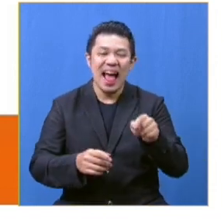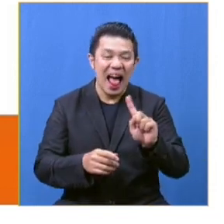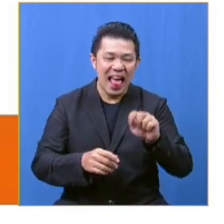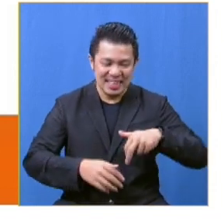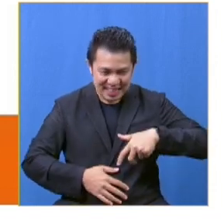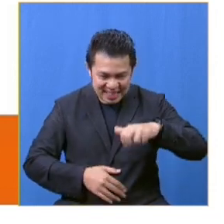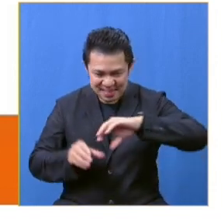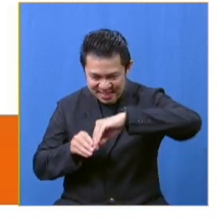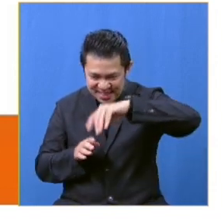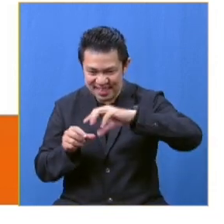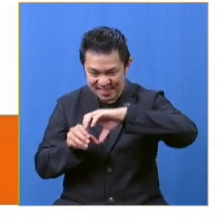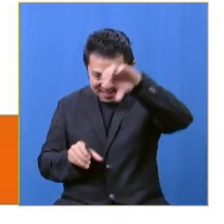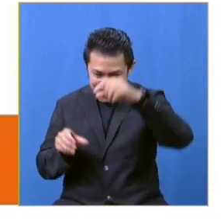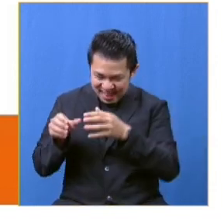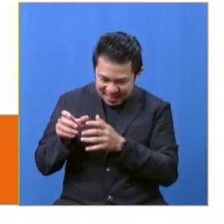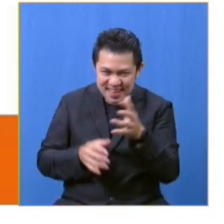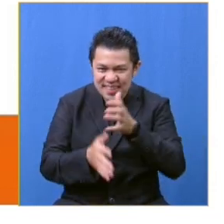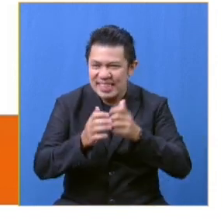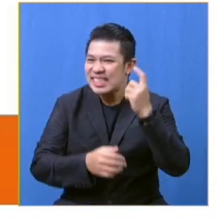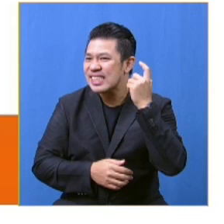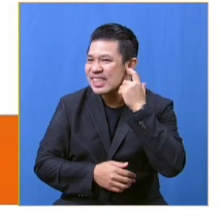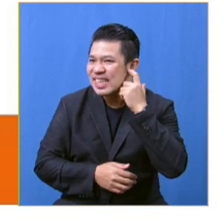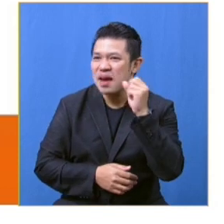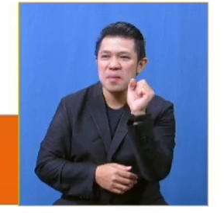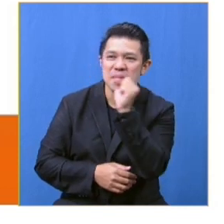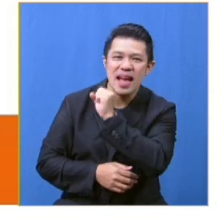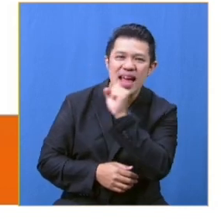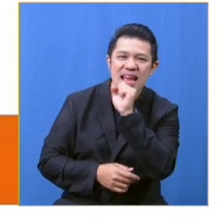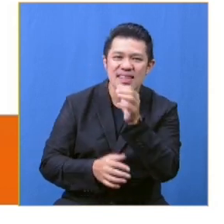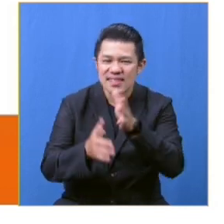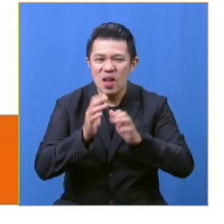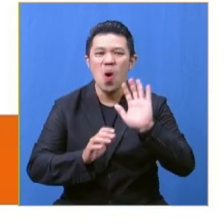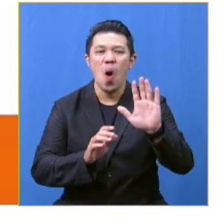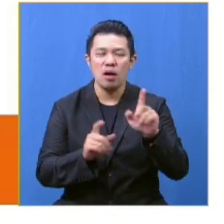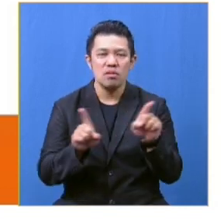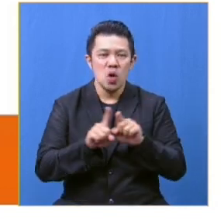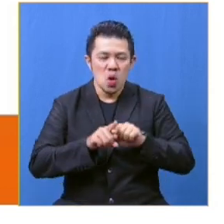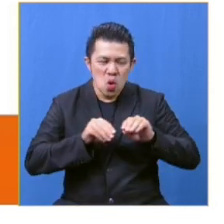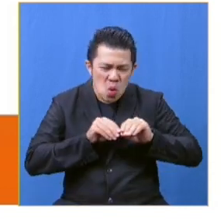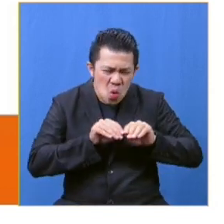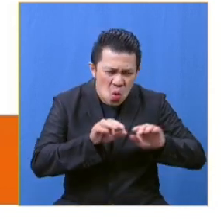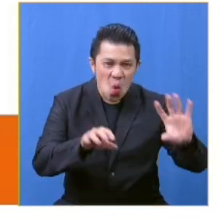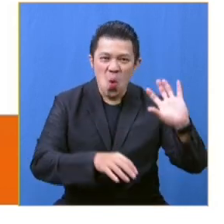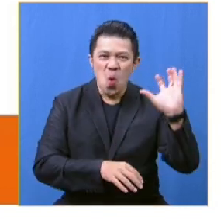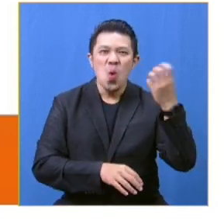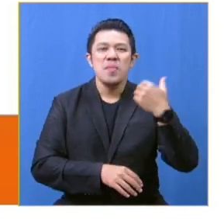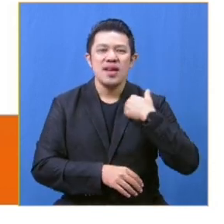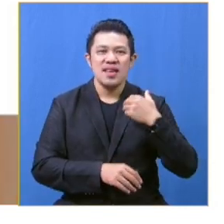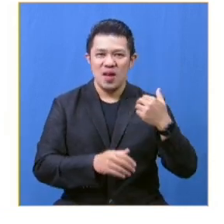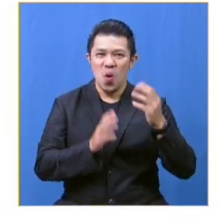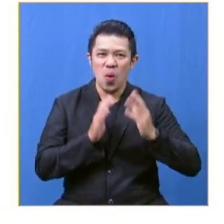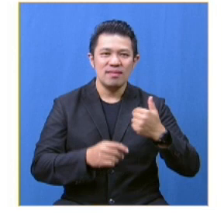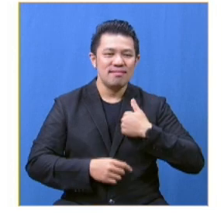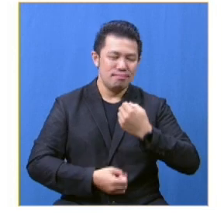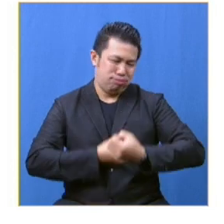ราวบันไดบ้างแล้วก็จะมีซาวด์ดนตรีเป็นเสียงพิงสุดไพเราะตอนนี้เป็นชาเลนจ์ไปทั่วโลกแล้วนะคะตอนนี้ก็มีคนมาแสดง